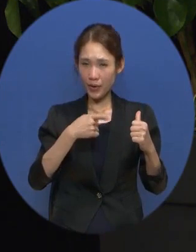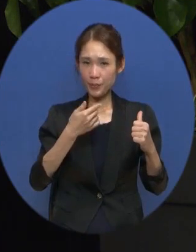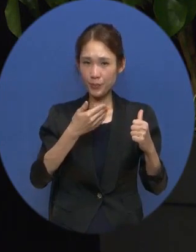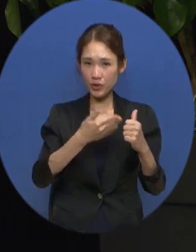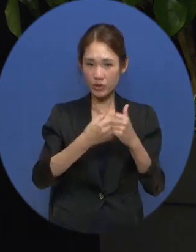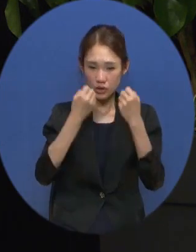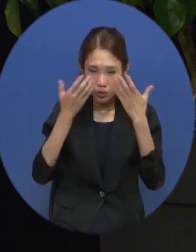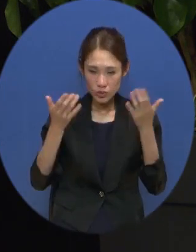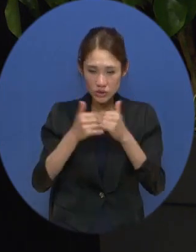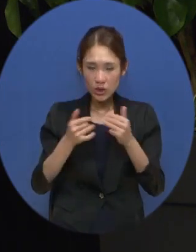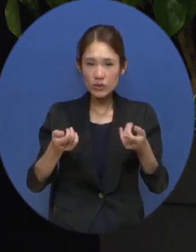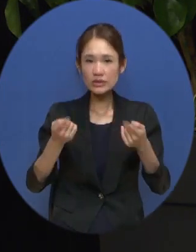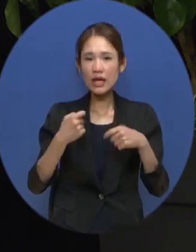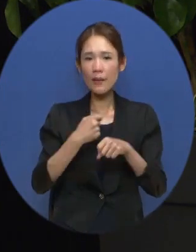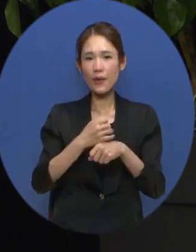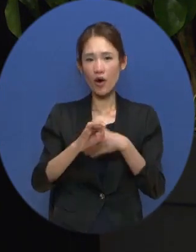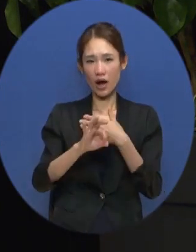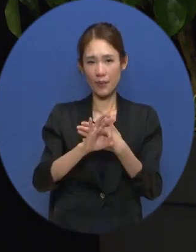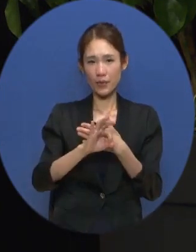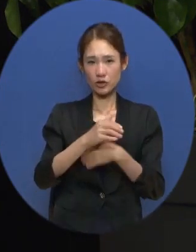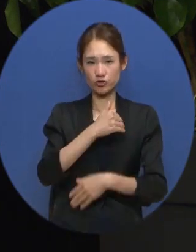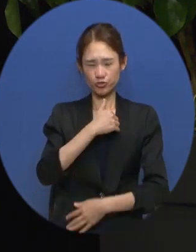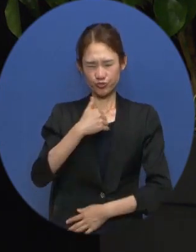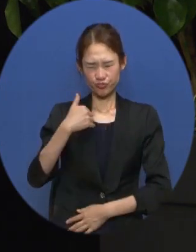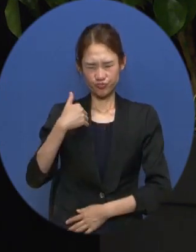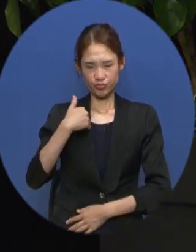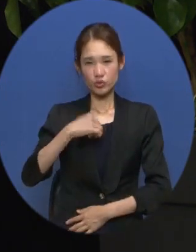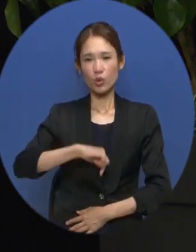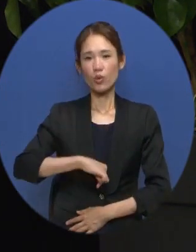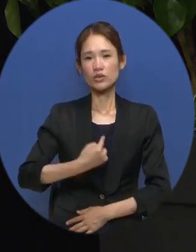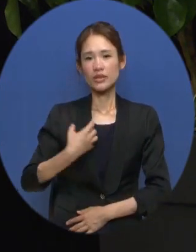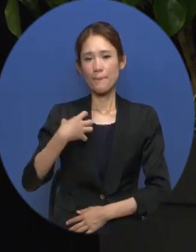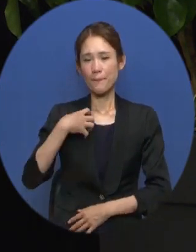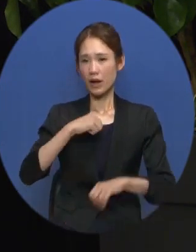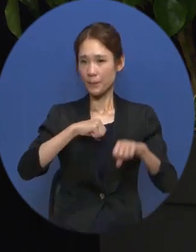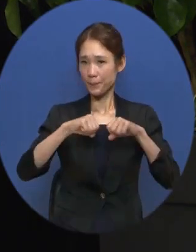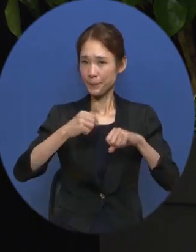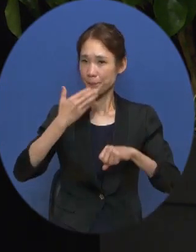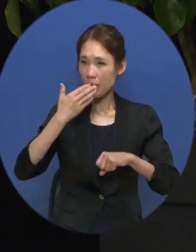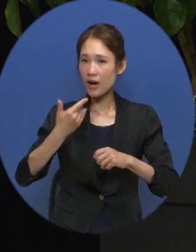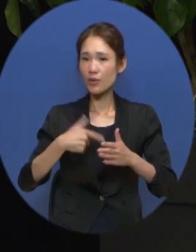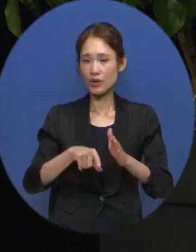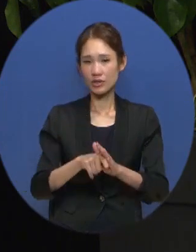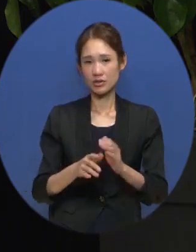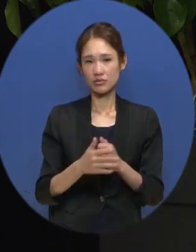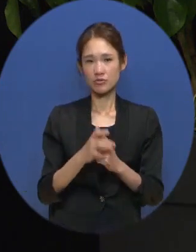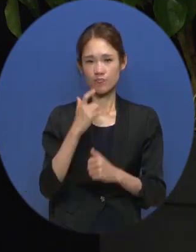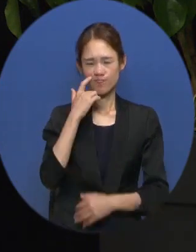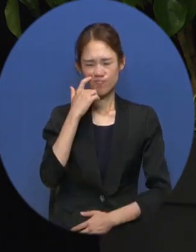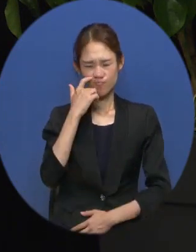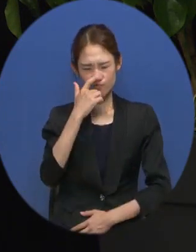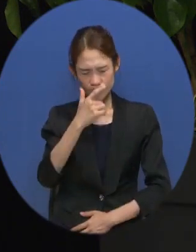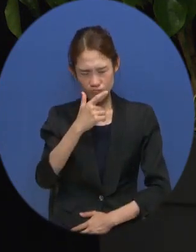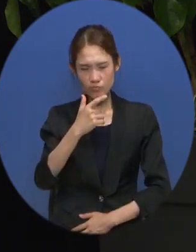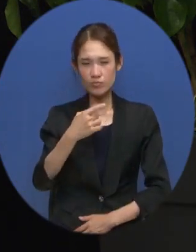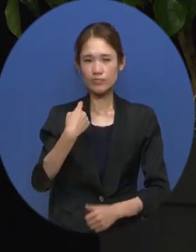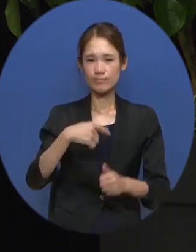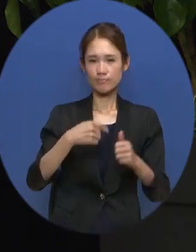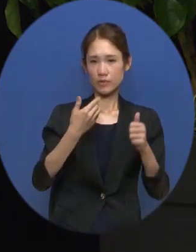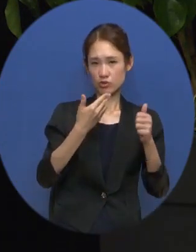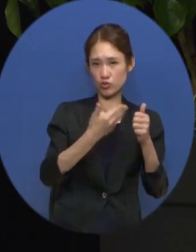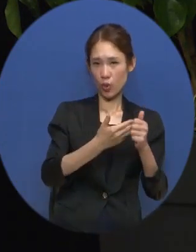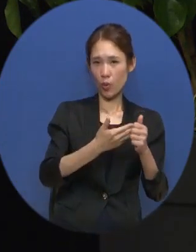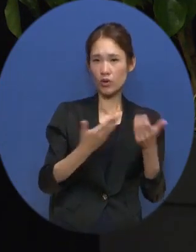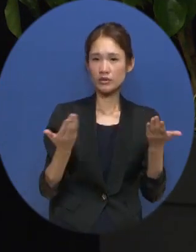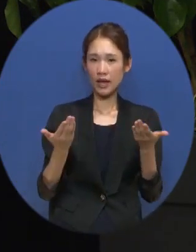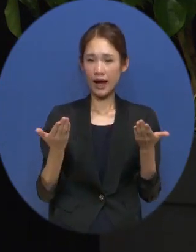직원이 들어오면 그 직원이 충분히 그 혼자서 수행을 할 수 있도록 지속적으로 이제 지침을 주고 네. 그다음에